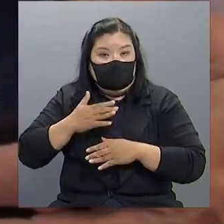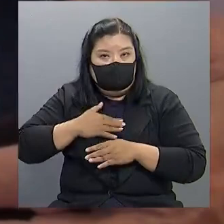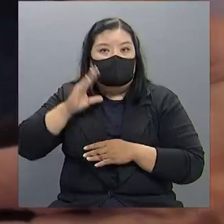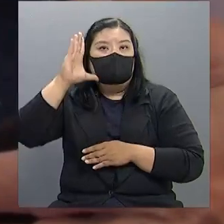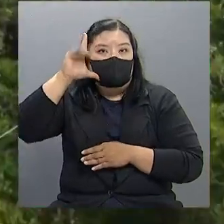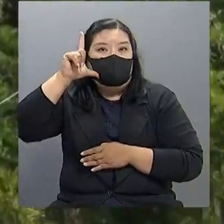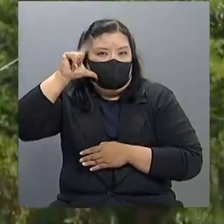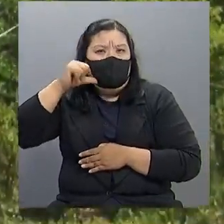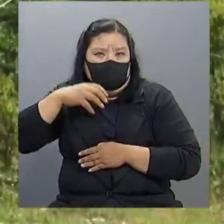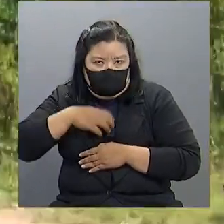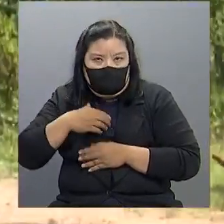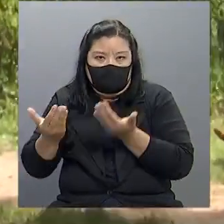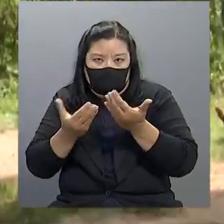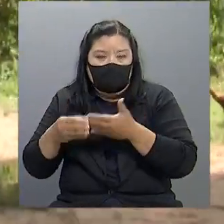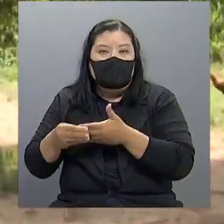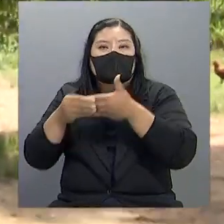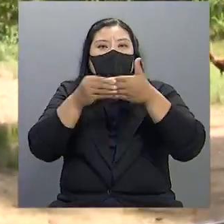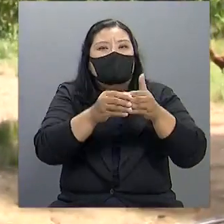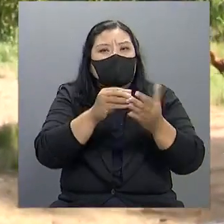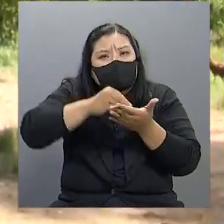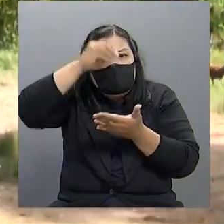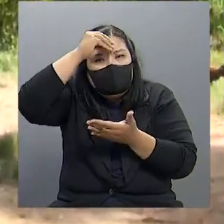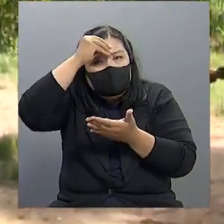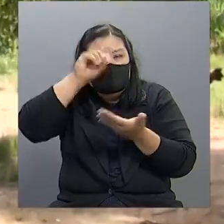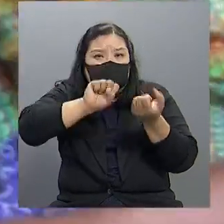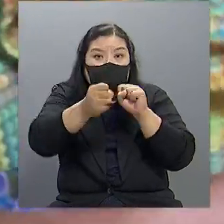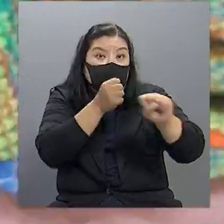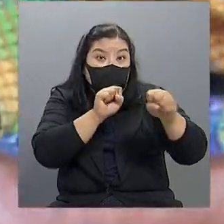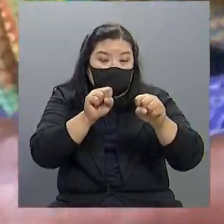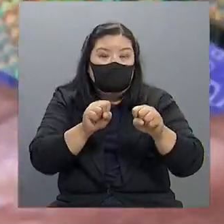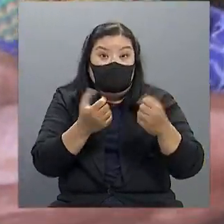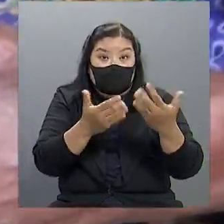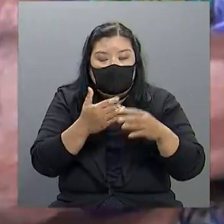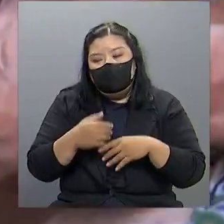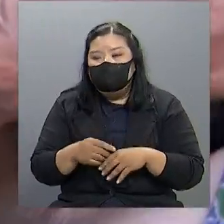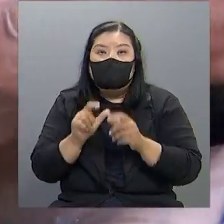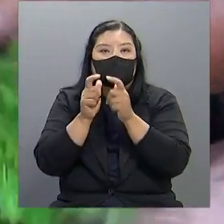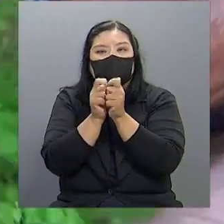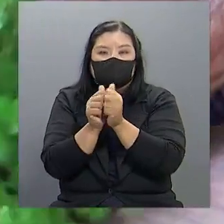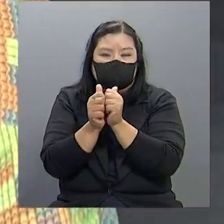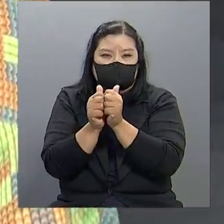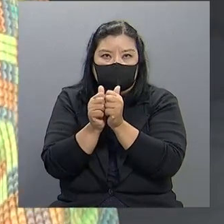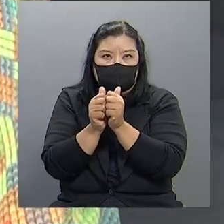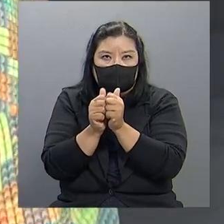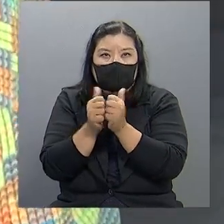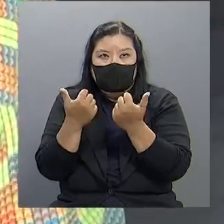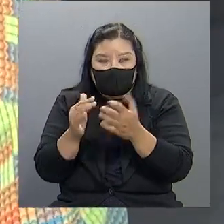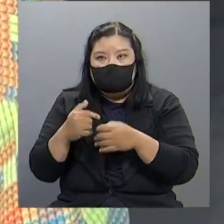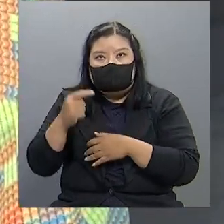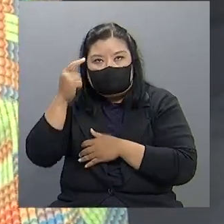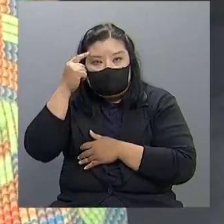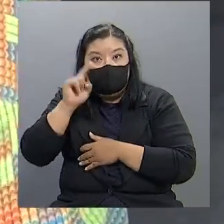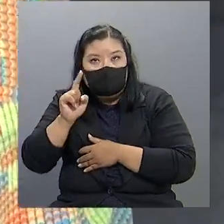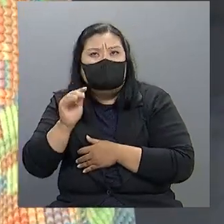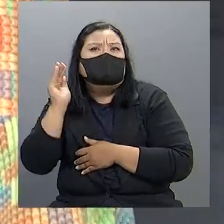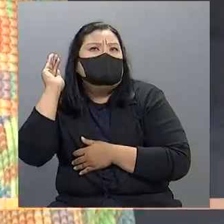ำลูกเข้าไปเรียนเทควันโดหลังจากส่งข้อความพูดคุยกันนะครับกับผู้ฝึกสอนจนเกิดความไว้เนื้อเชื่อใจกันจึงได้มี